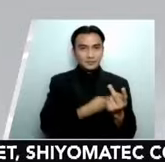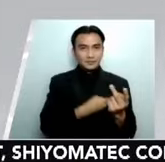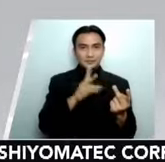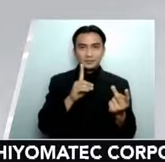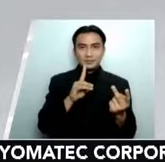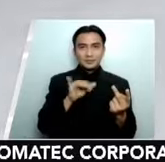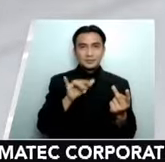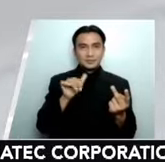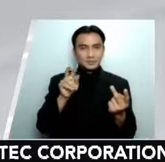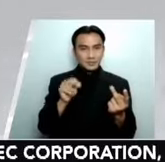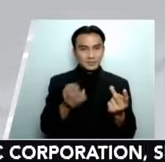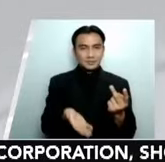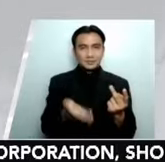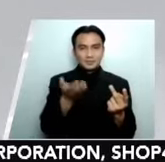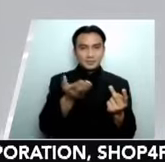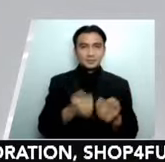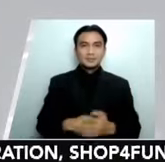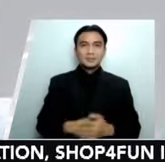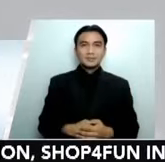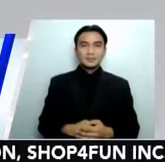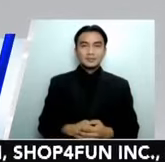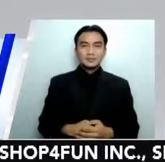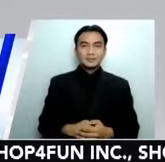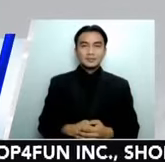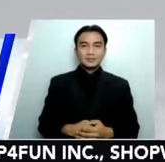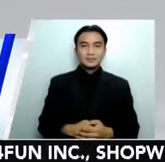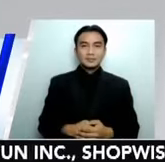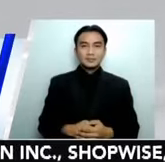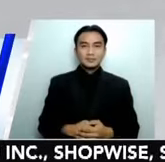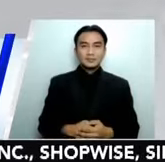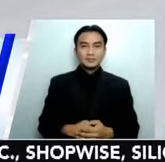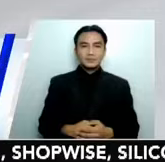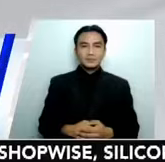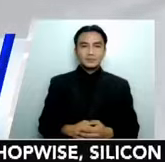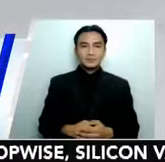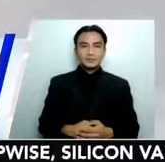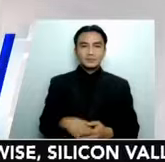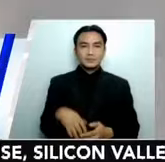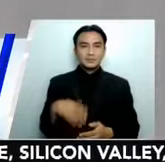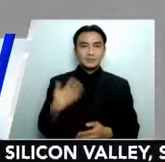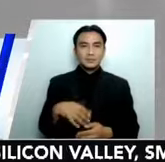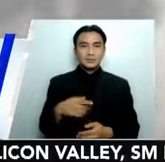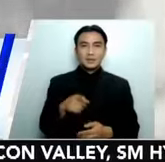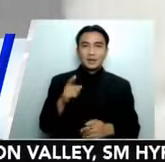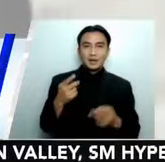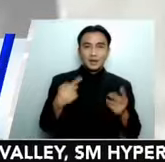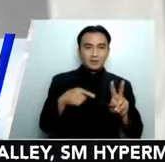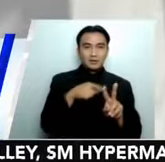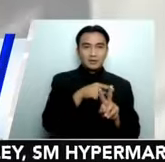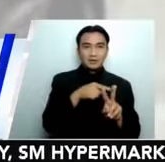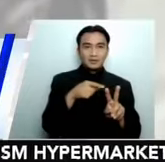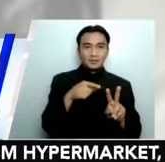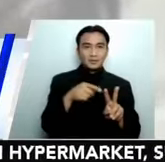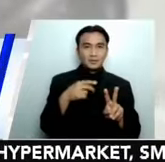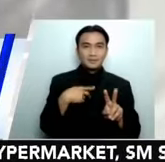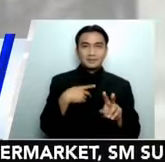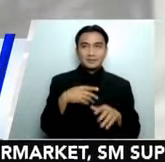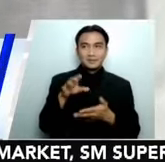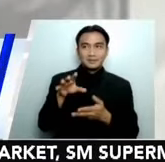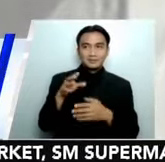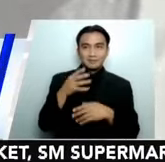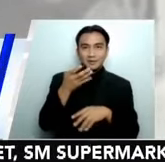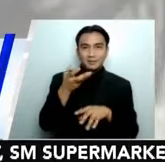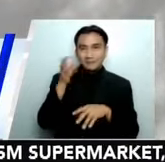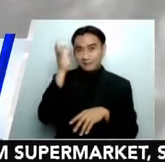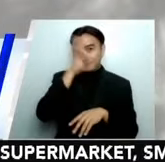lahat para sa iyo. Gagawin ko ang lahat. Aliw sa netizens ang Manny Pacquiao filter ni Daddy Dennis habang nag-lip